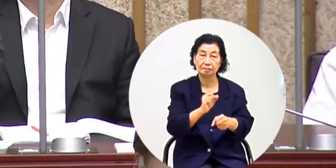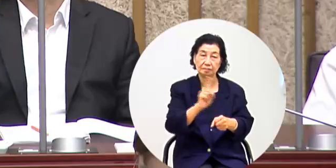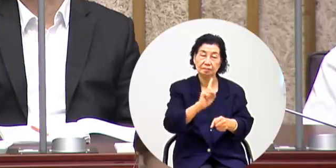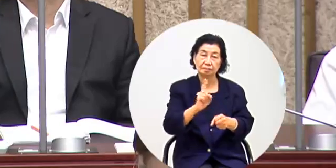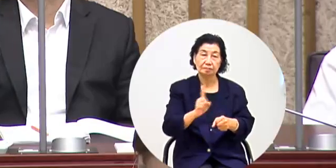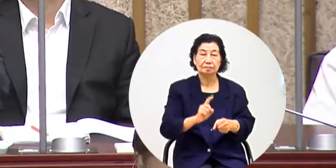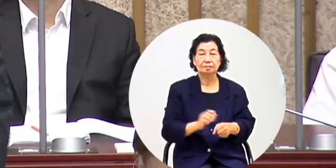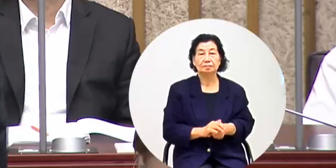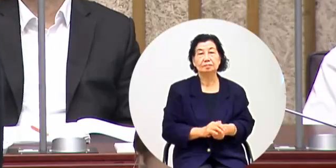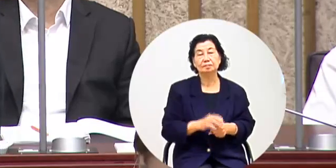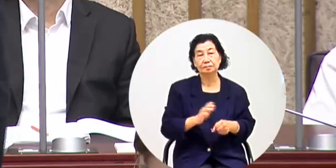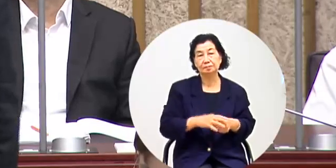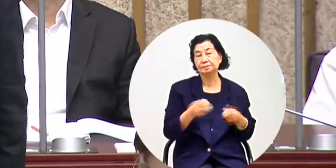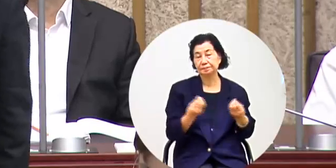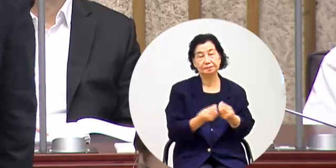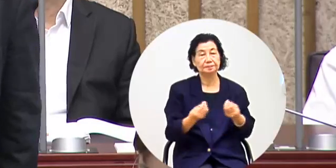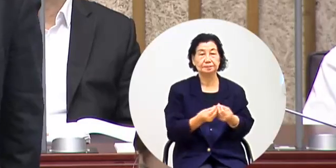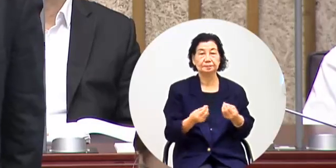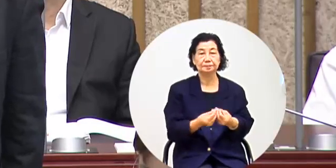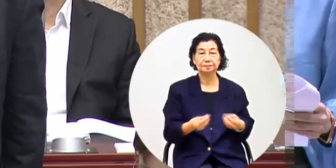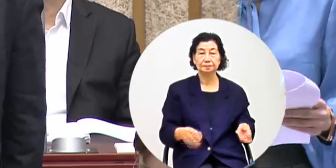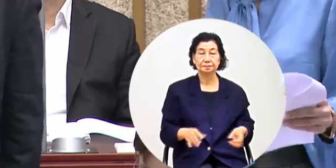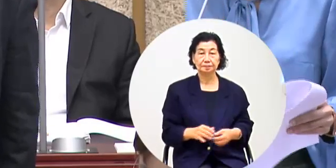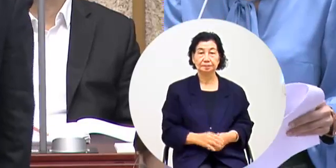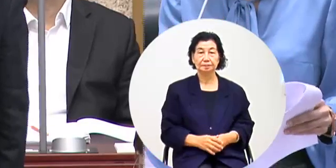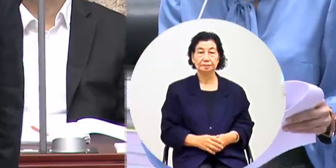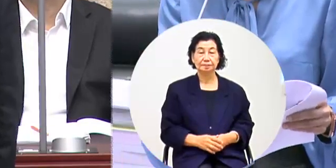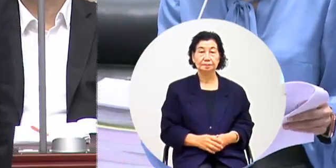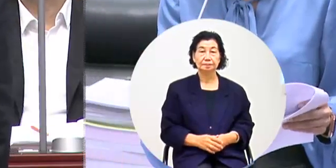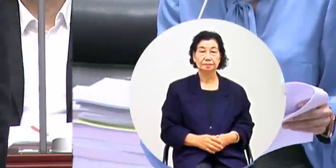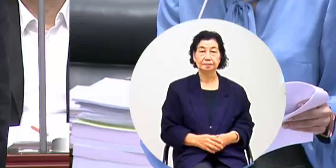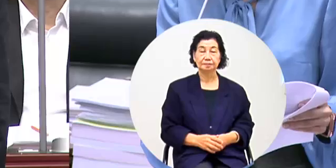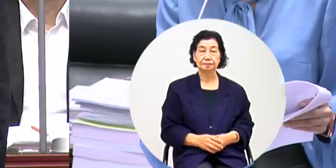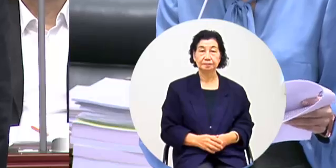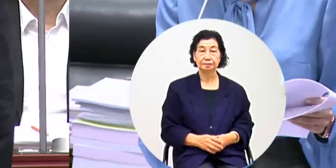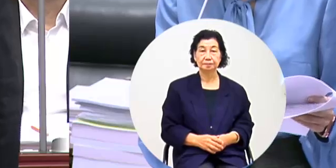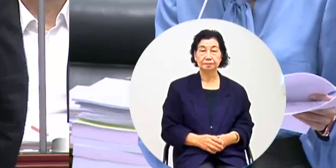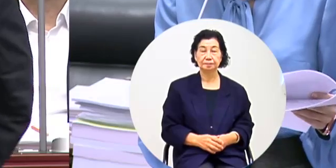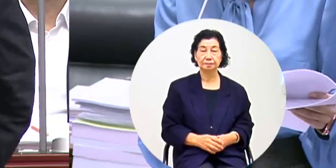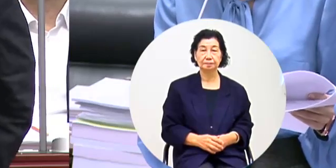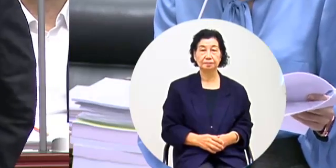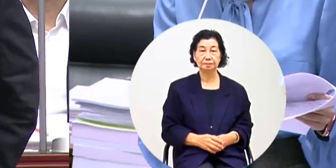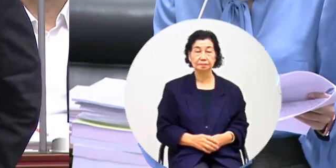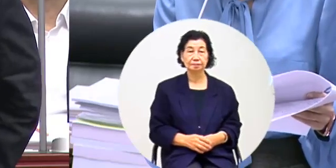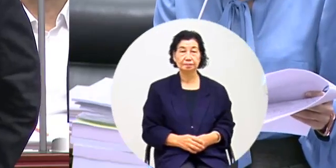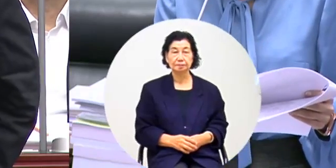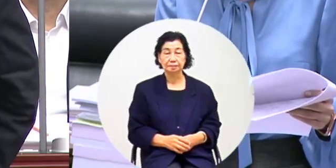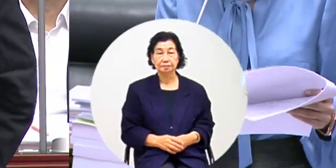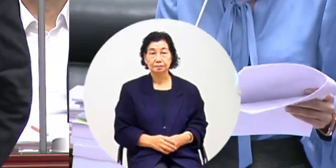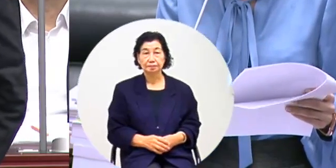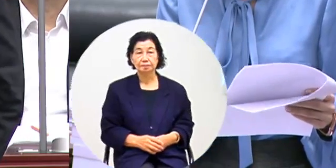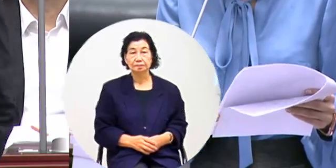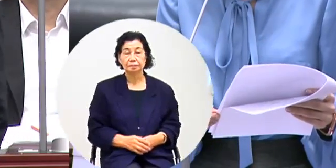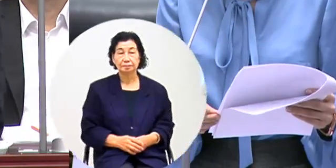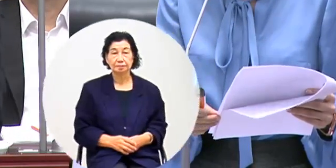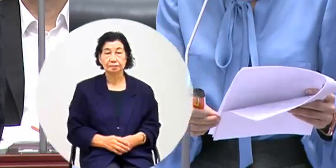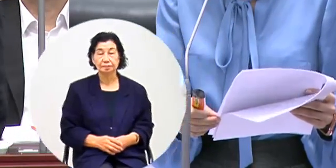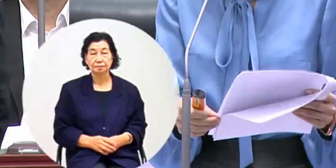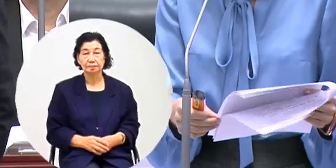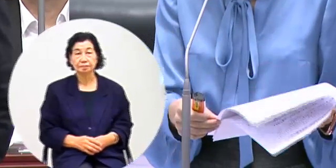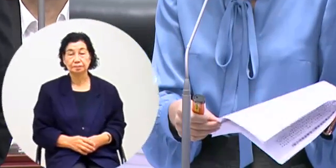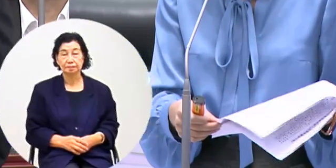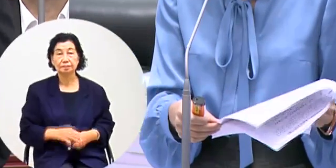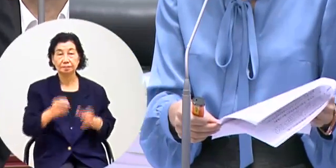好，谢谢主席，谢谢陈议员。跟陈议员说明哦，就是当然国土计划法如果一正式公布实行，大